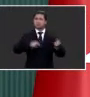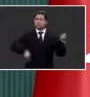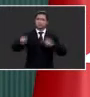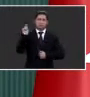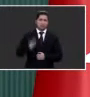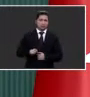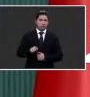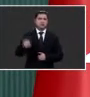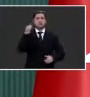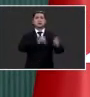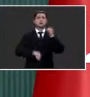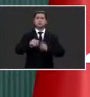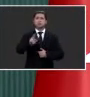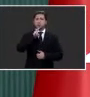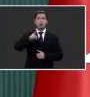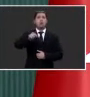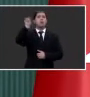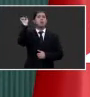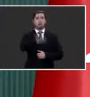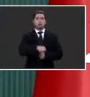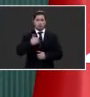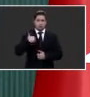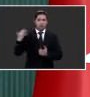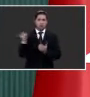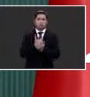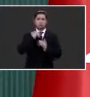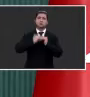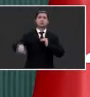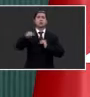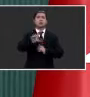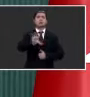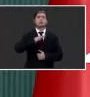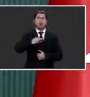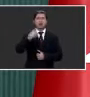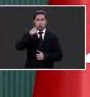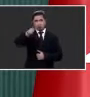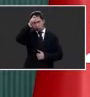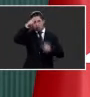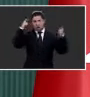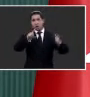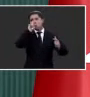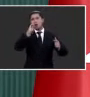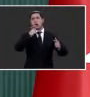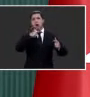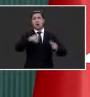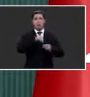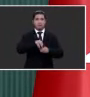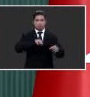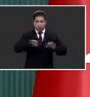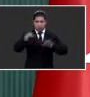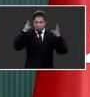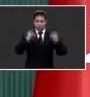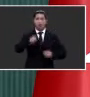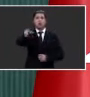seçim sonuçları umulduğu gibi çıkmayıp Milli iradenin tercihi Türkiye 100 yılından yana olunca